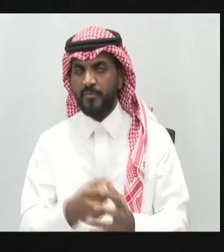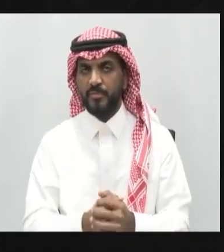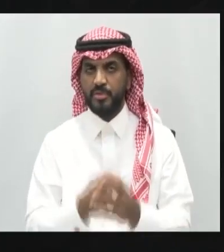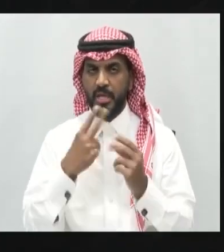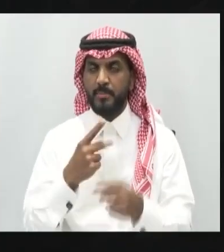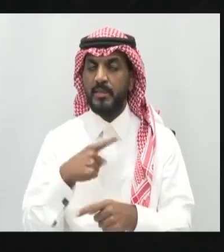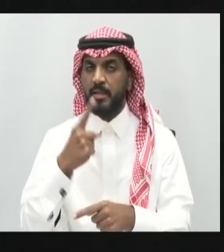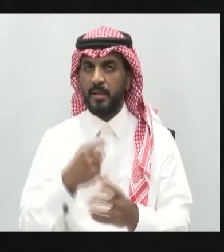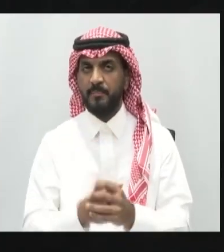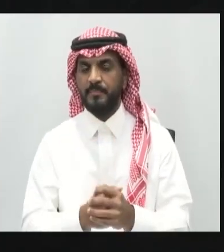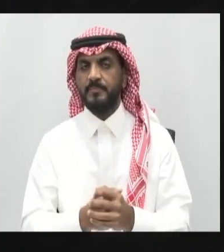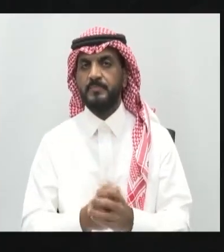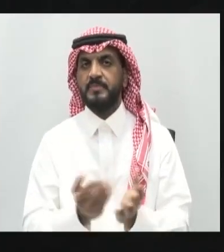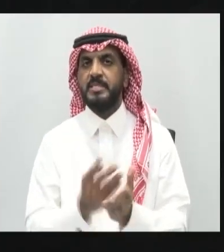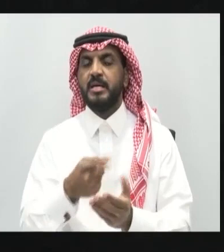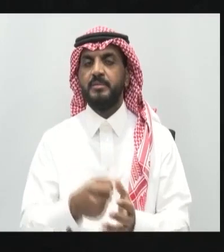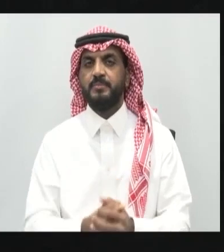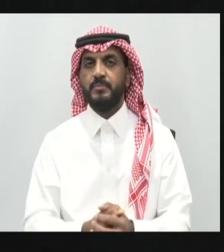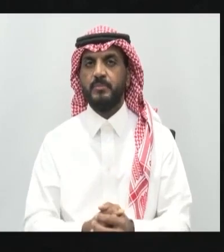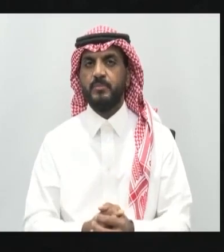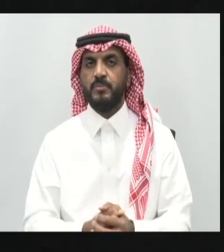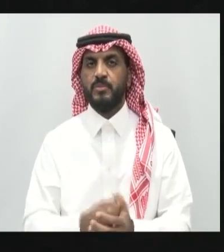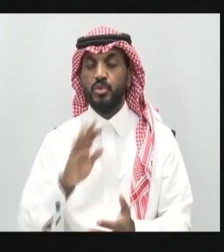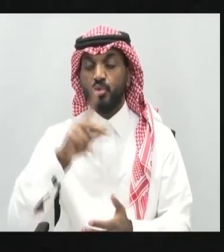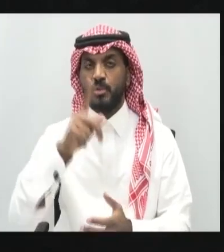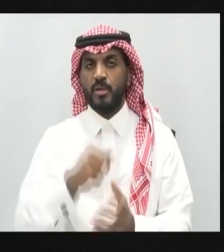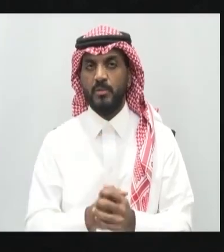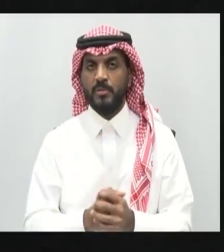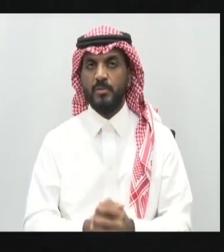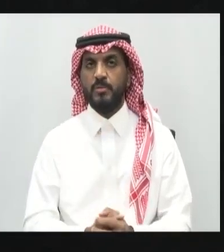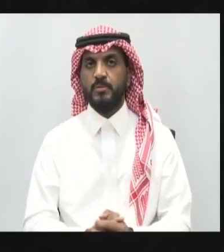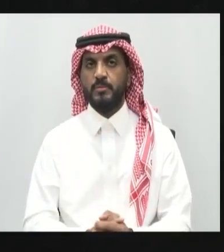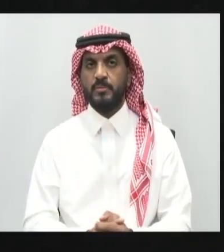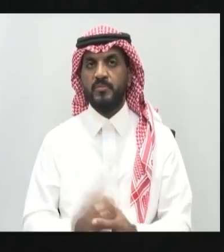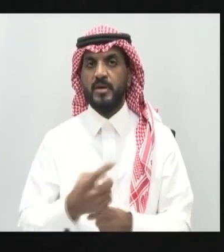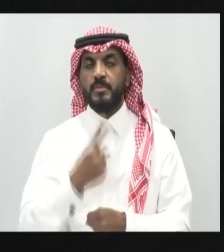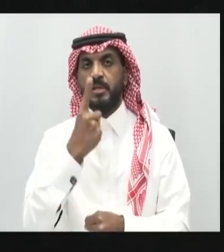شاء الله نلتقي في درس قادم باذن الله استودعكم الله الذي لا تضيع وداعه في امان الله